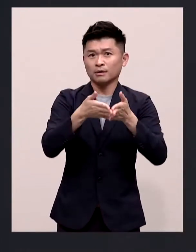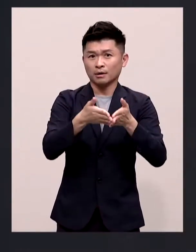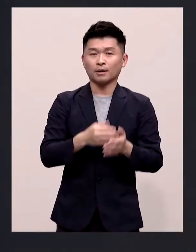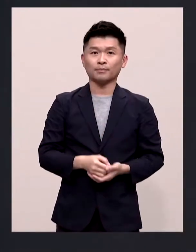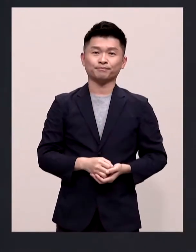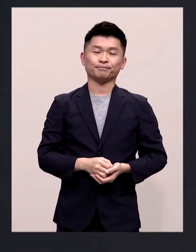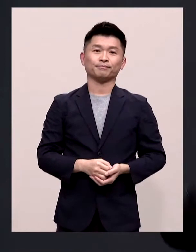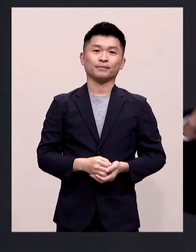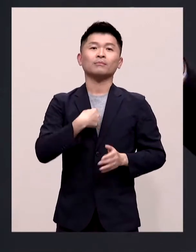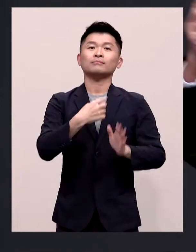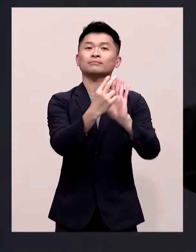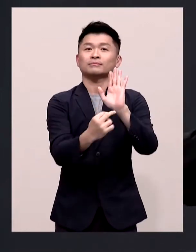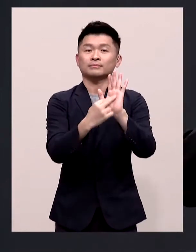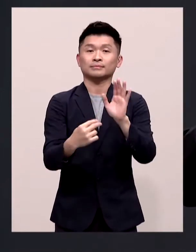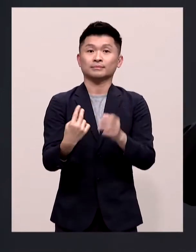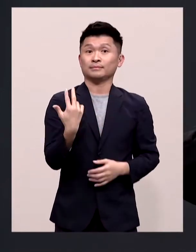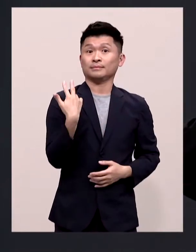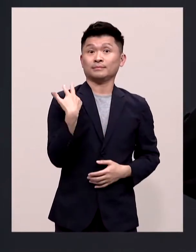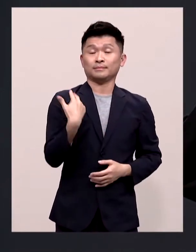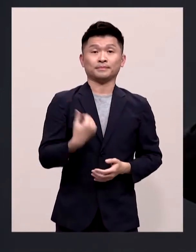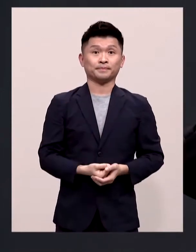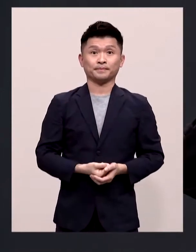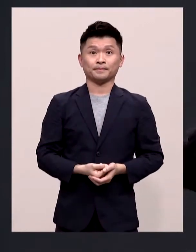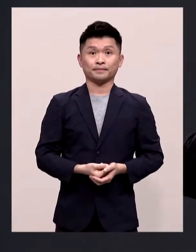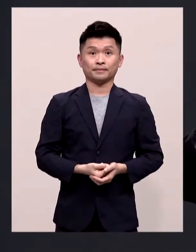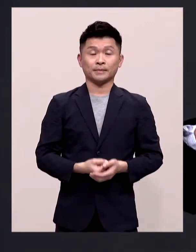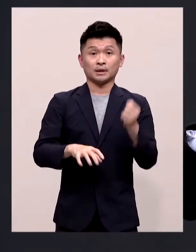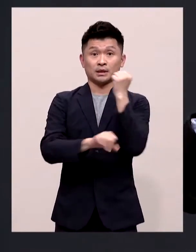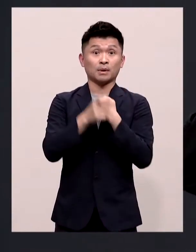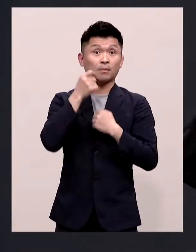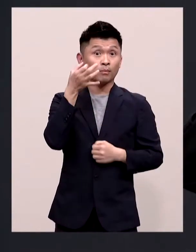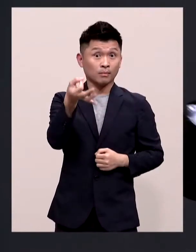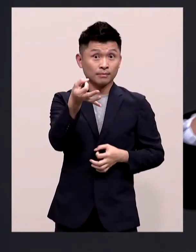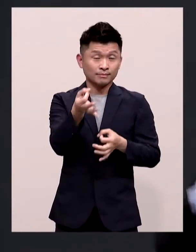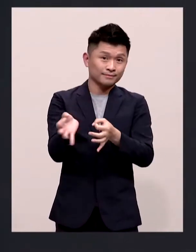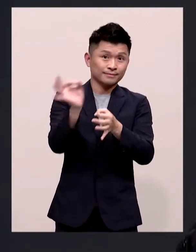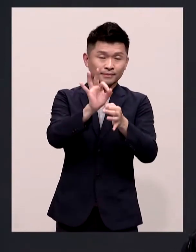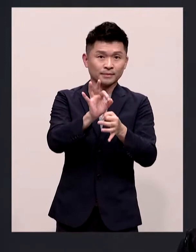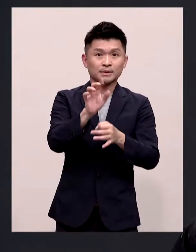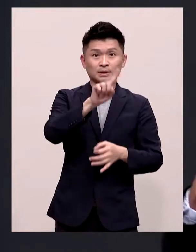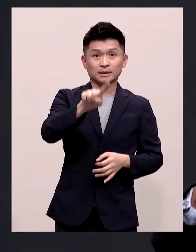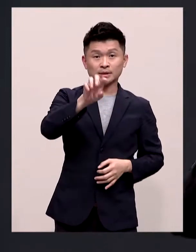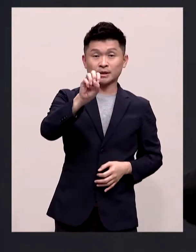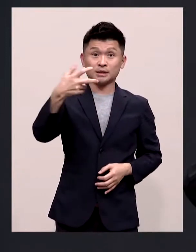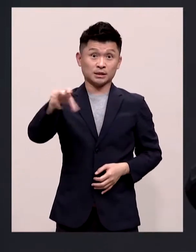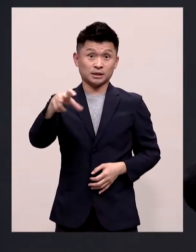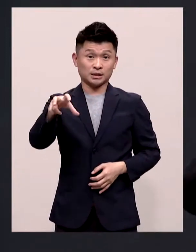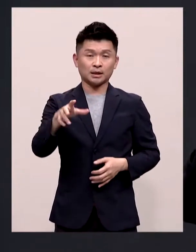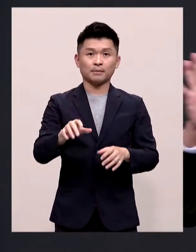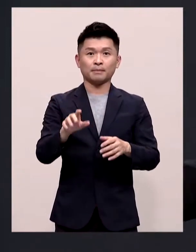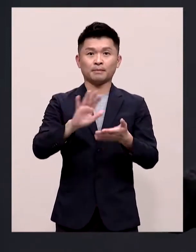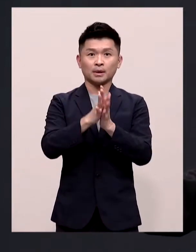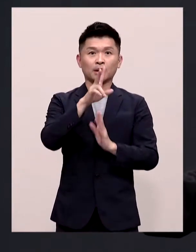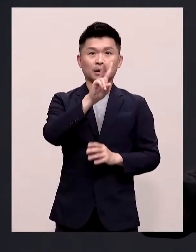說一個簡單的在七天前 基本公司又貼一千空七十塊了貼到現在變成